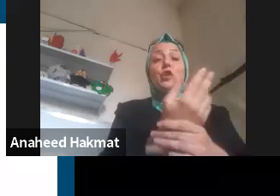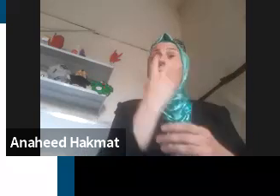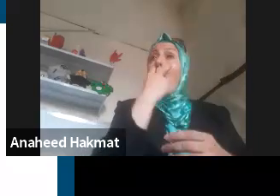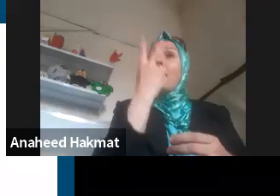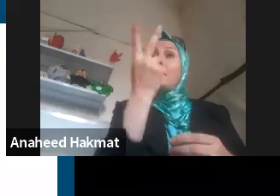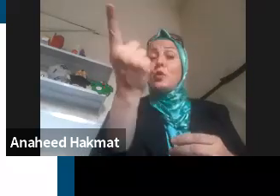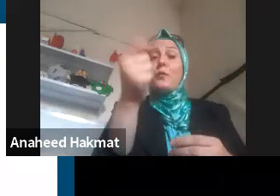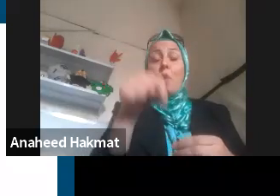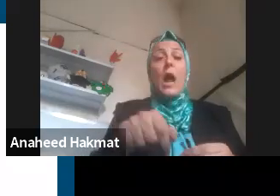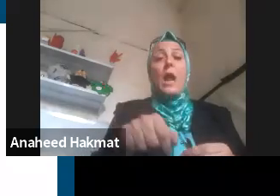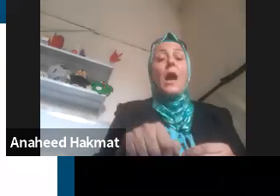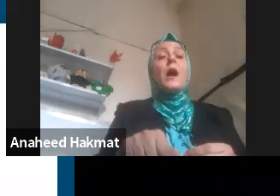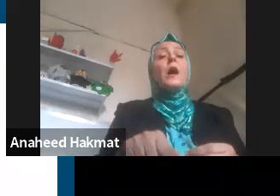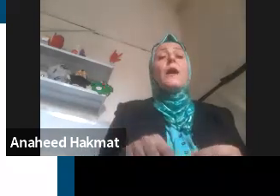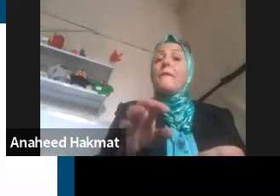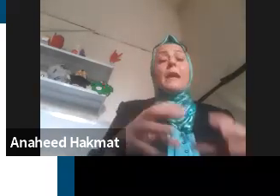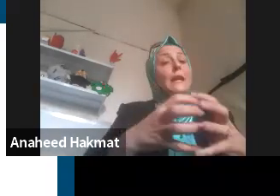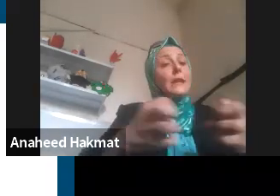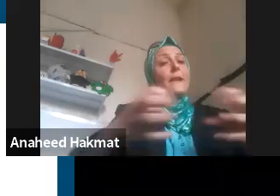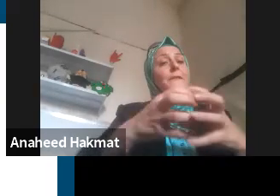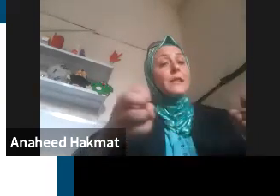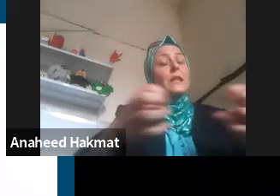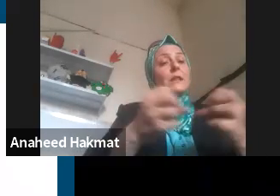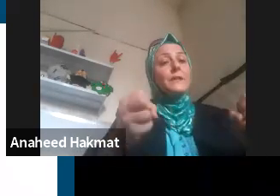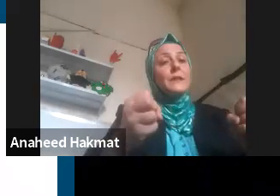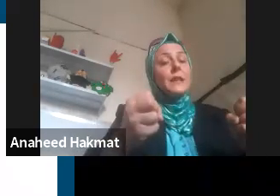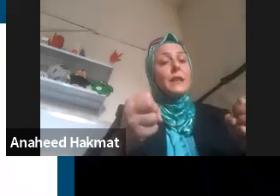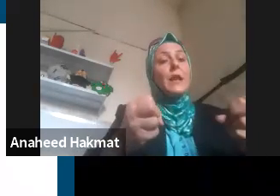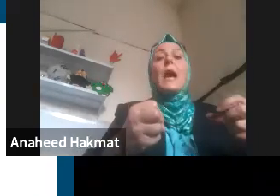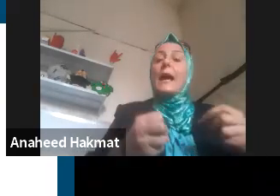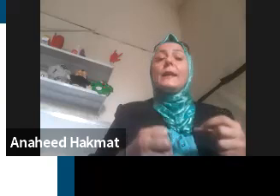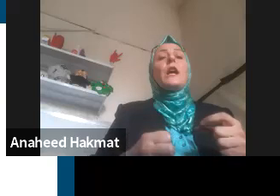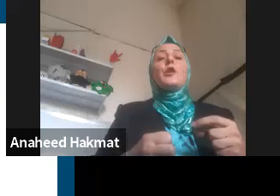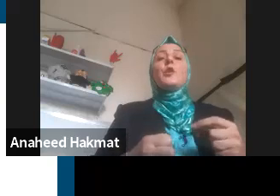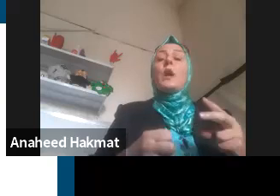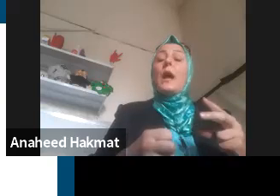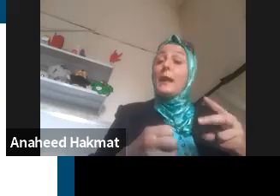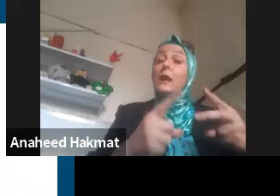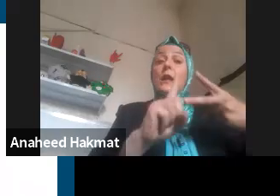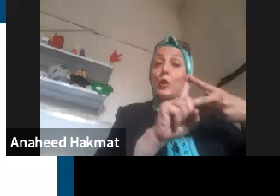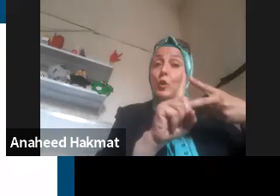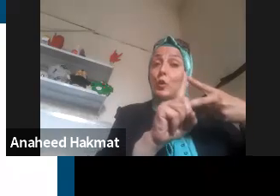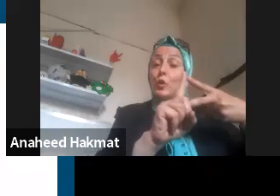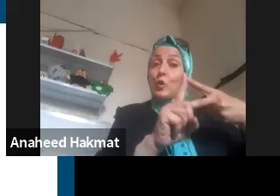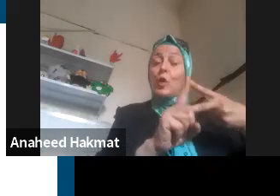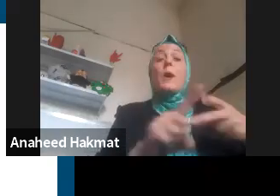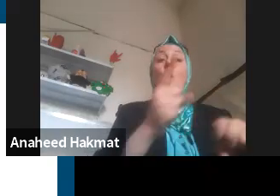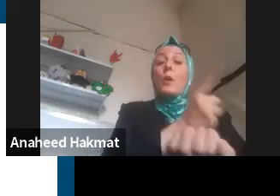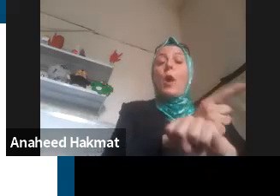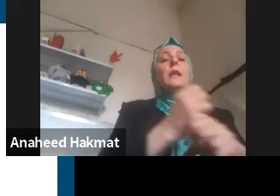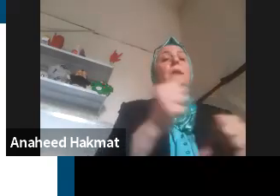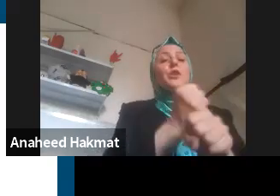يوتيوب في عنا تفسير لعدة مواد، والمعلمين هن استخدموا كمان لغة